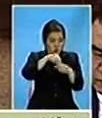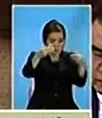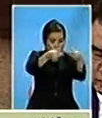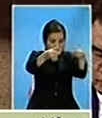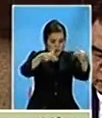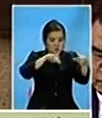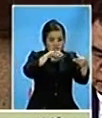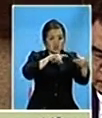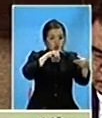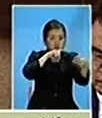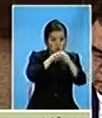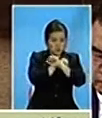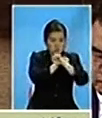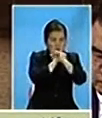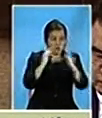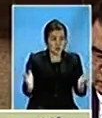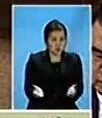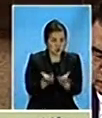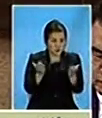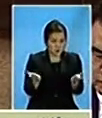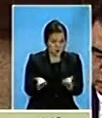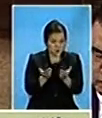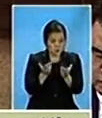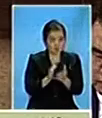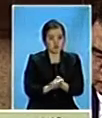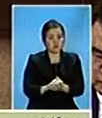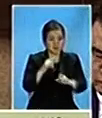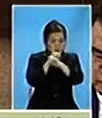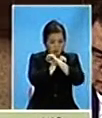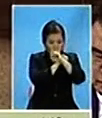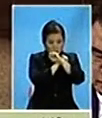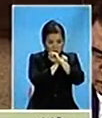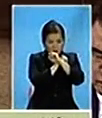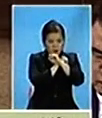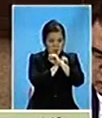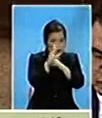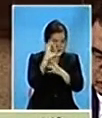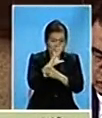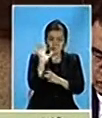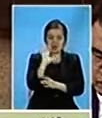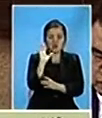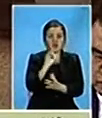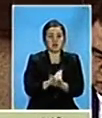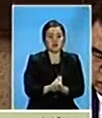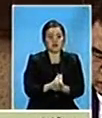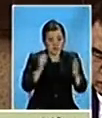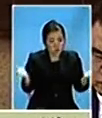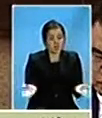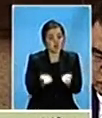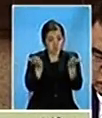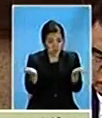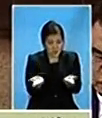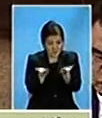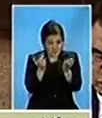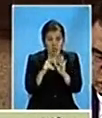แง่ของการคุ้มครองกับการส่งเสริมเท่านั้นไม่ใช่ในแง่การควบคุมนะครับในกฎหมายฉบับดังกล่าวเนี่ยยังมีคำว่าตำรับย